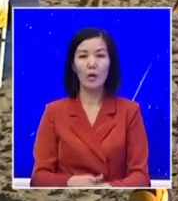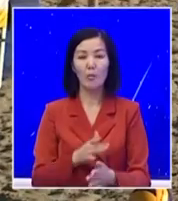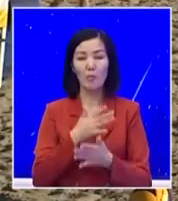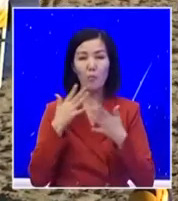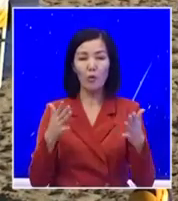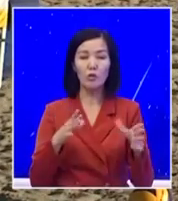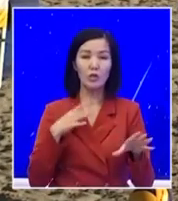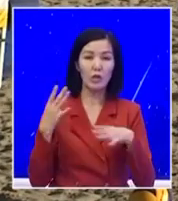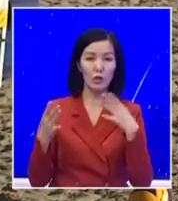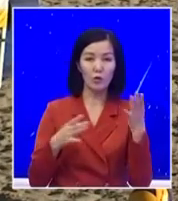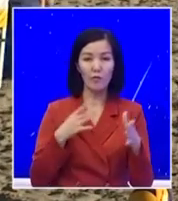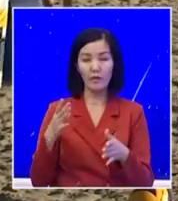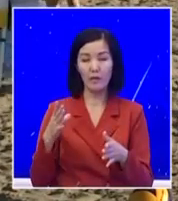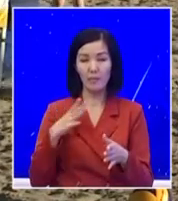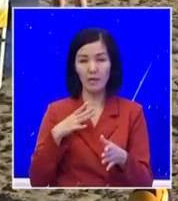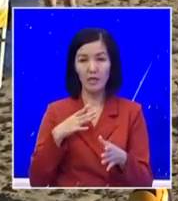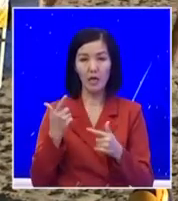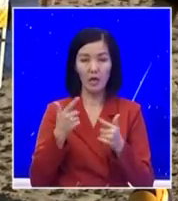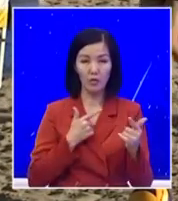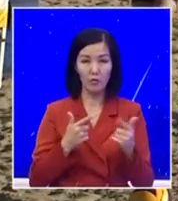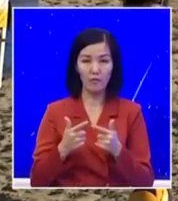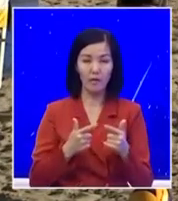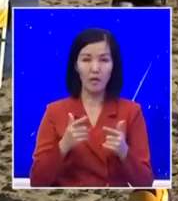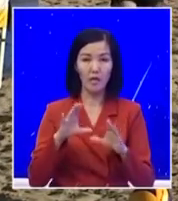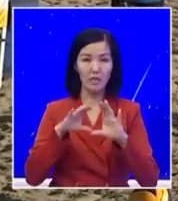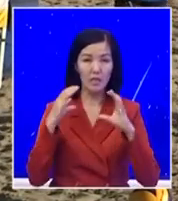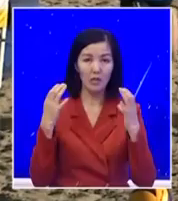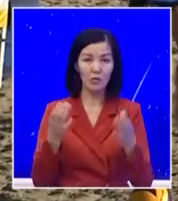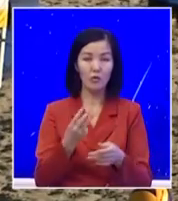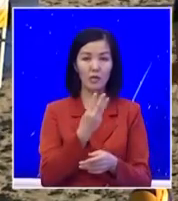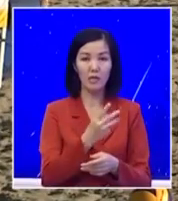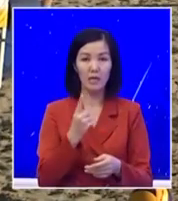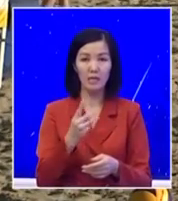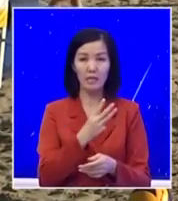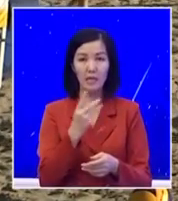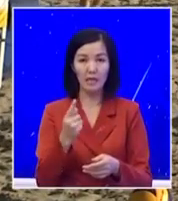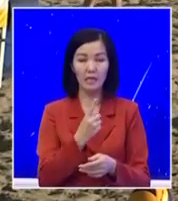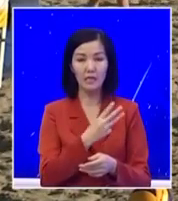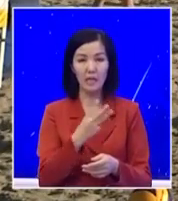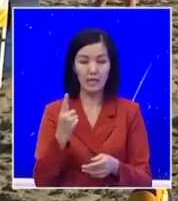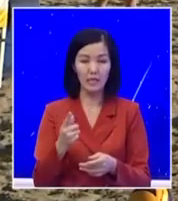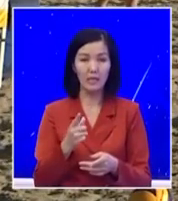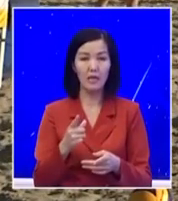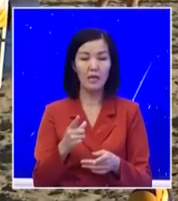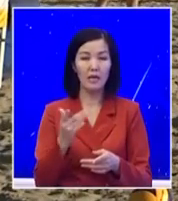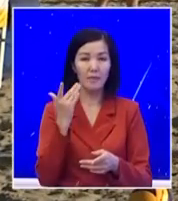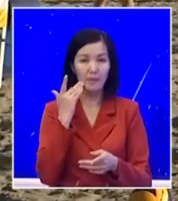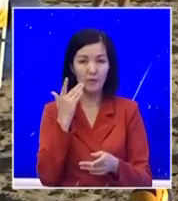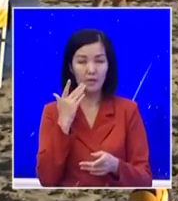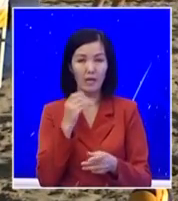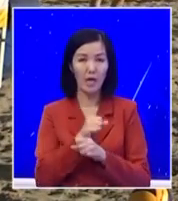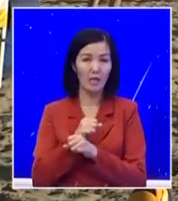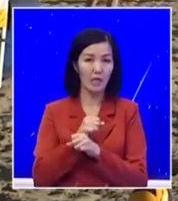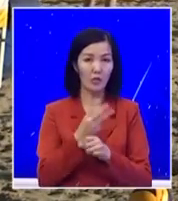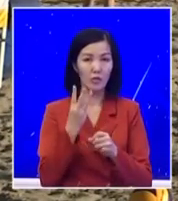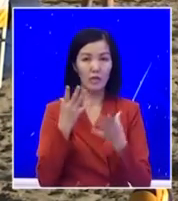легкоатлетическую. Вот, на стадионе 4 цикла. 3-1, 3-1, 3-1, 3-1. Потом отдохнули чуть 3